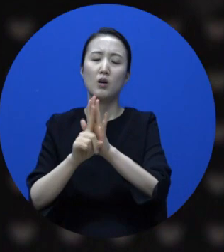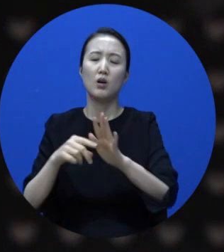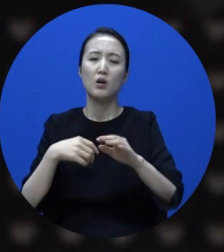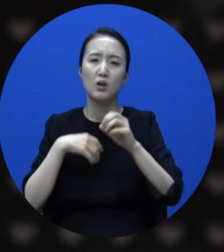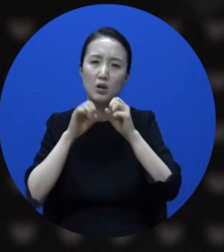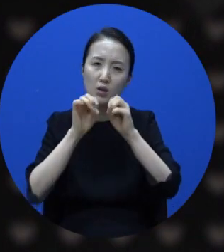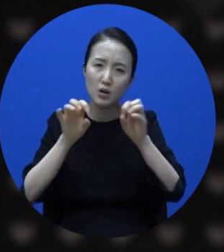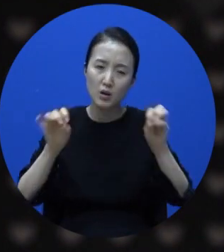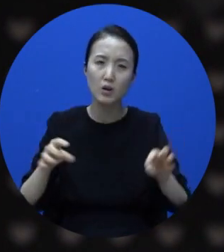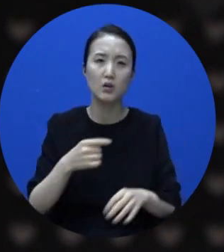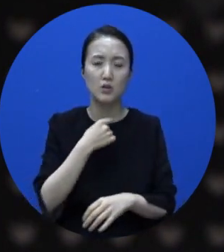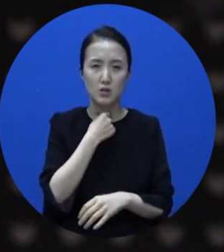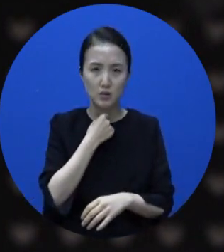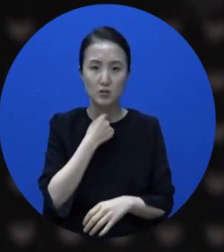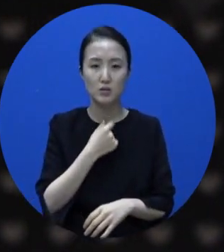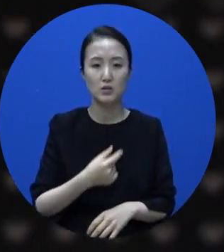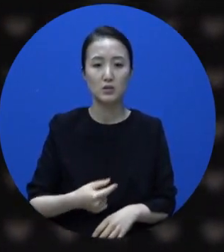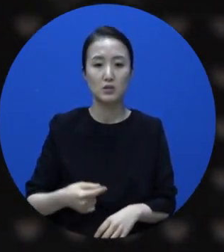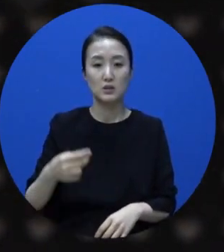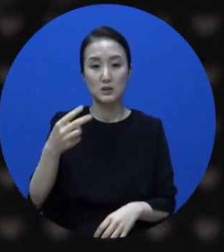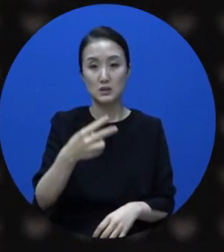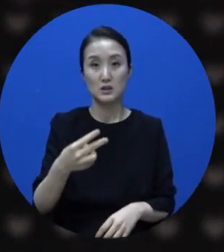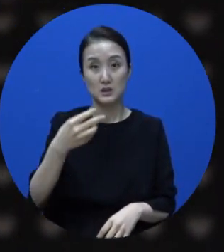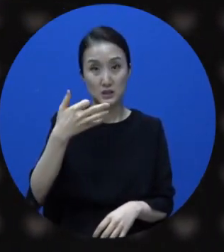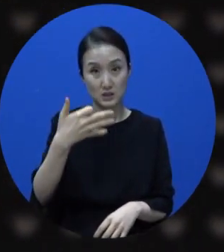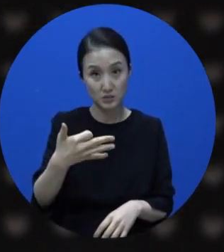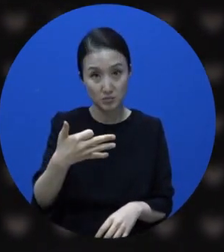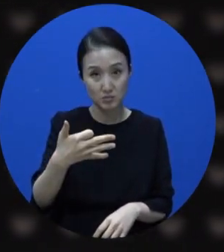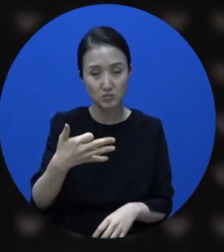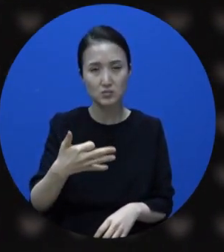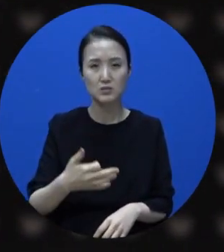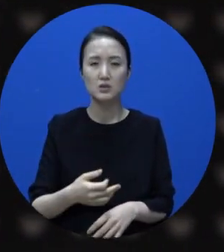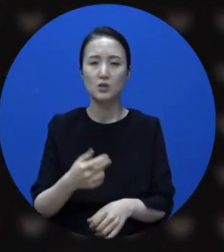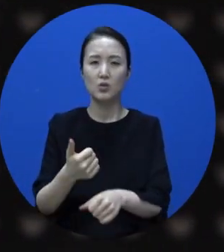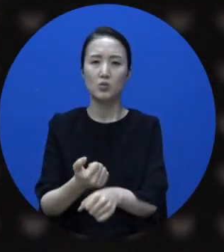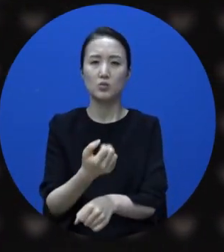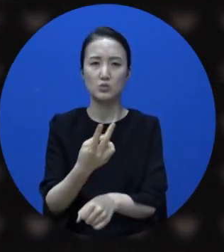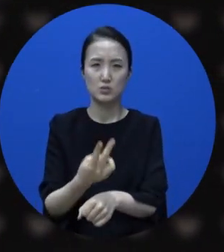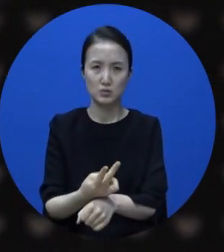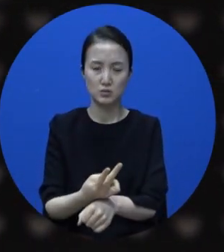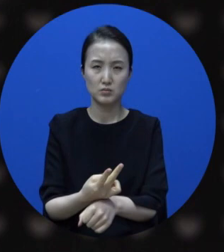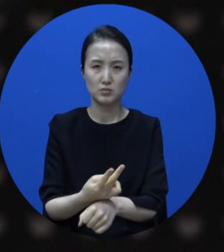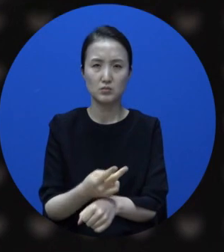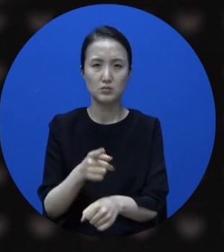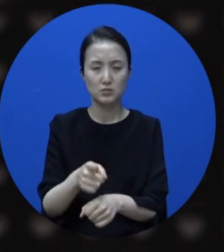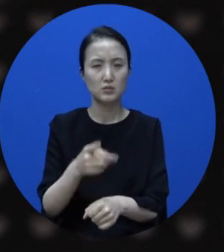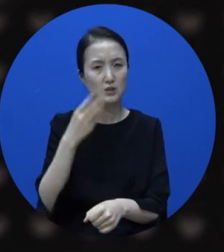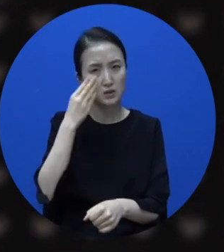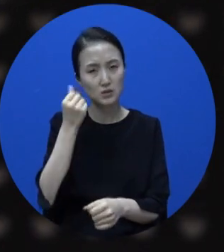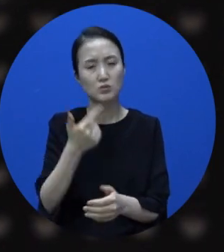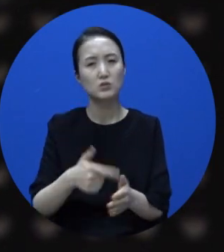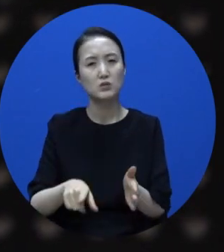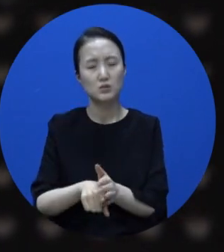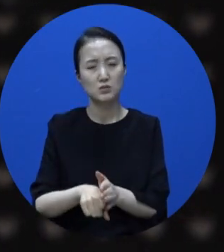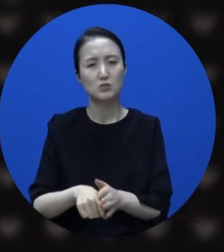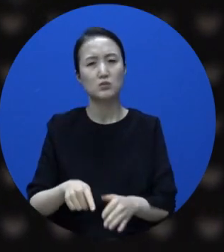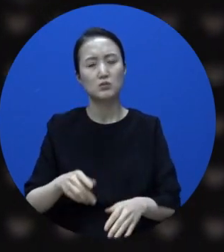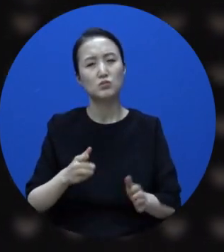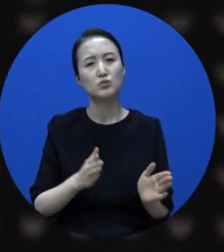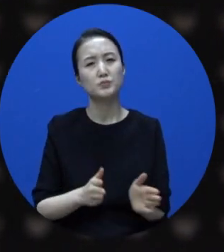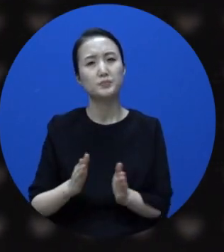되어있다 2019년 은 주 52시간 근무제 를 도입하기 위한 준비를 합니다